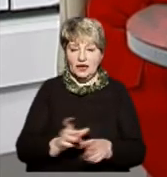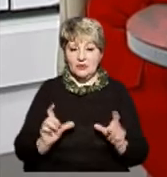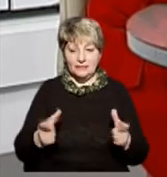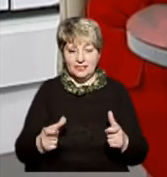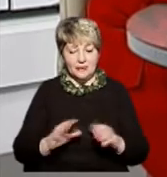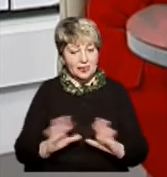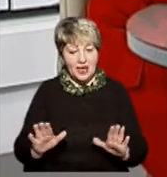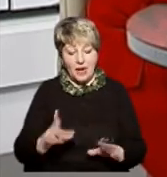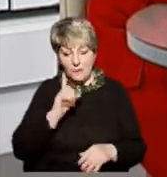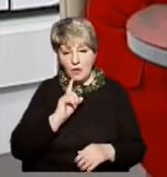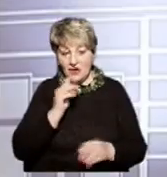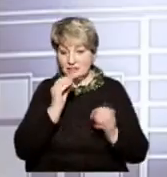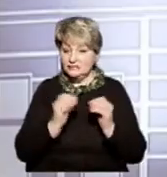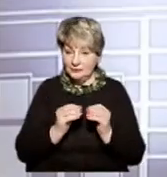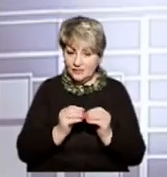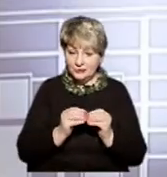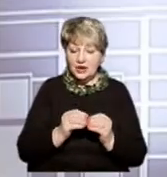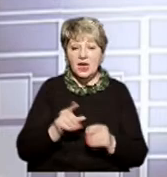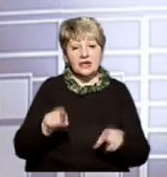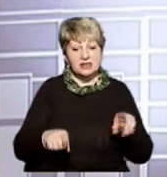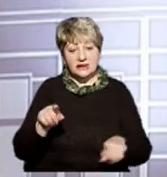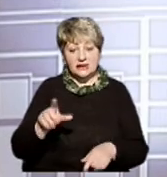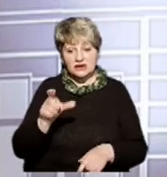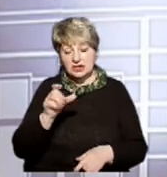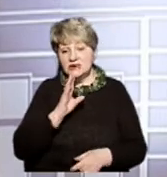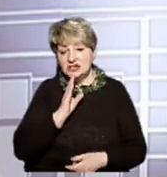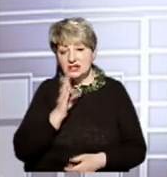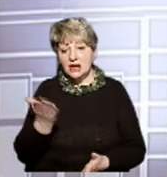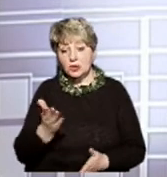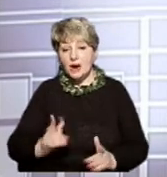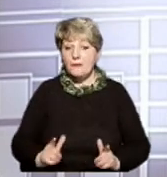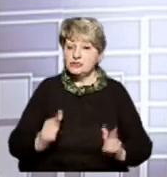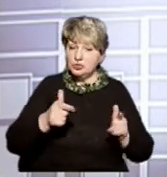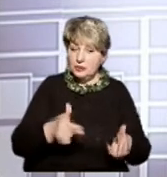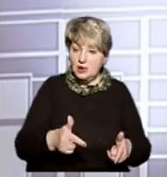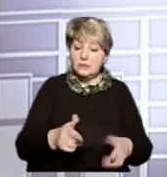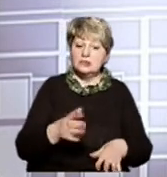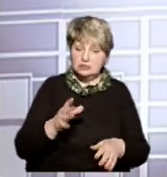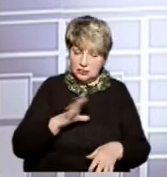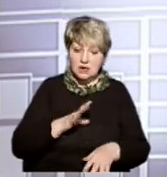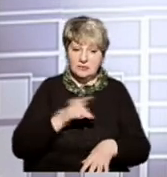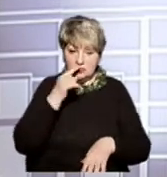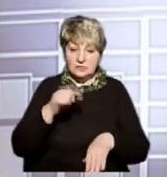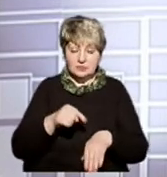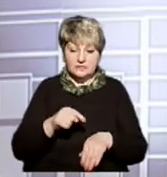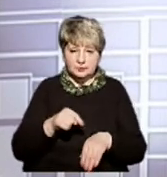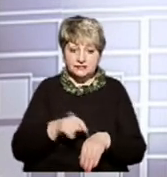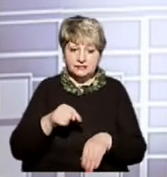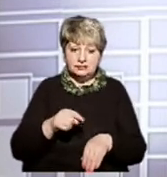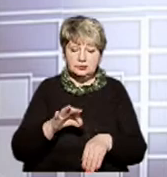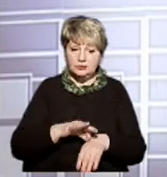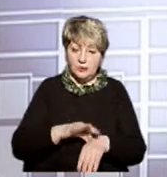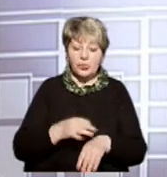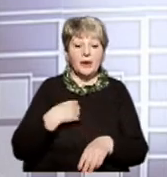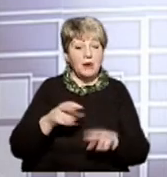які поступають і з ковідом в інші відділення, тому все-таки для безпеки жінок, для безпеки діток